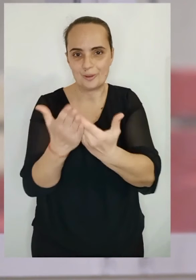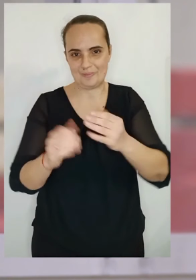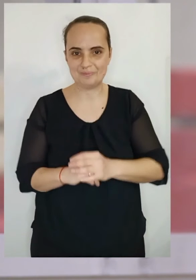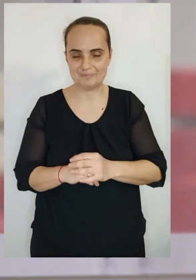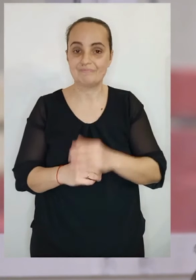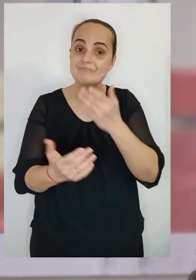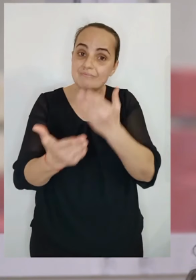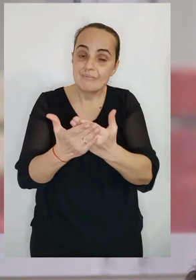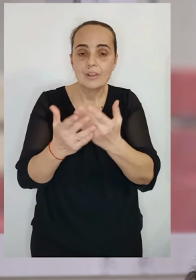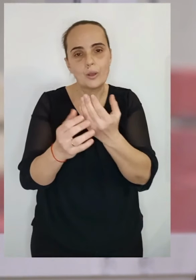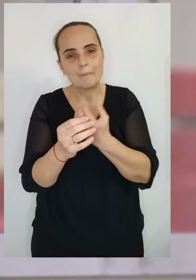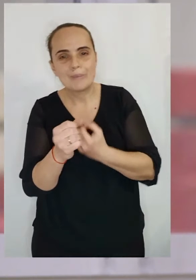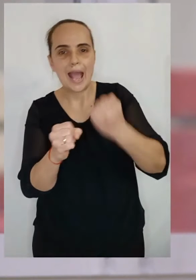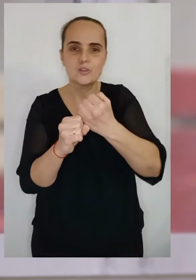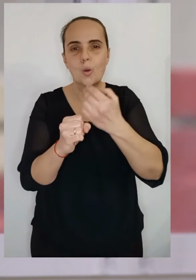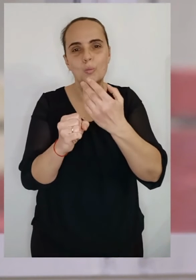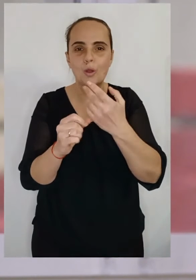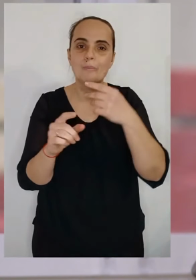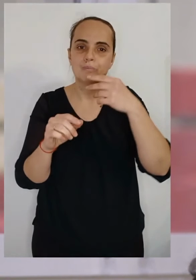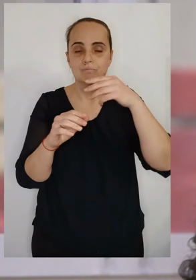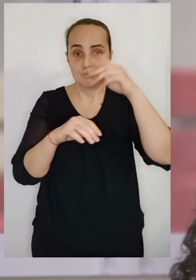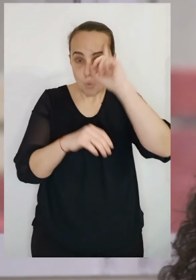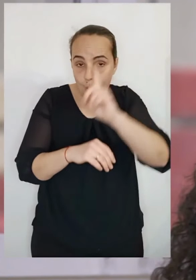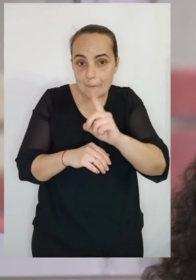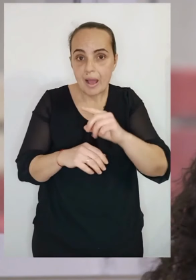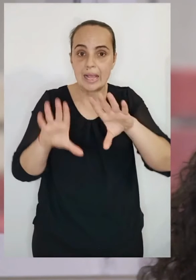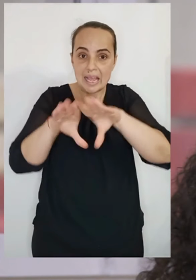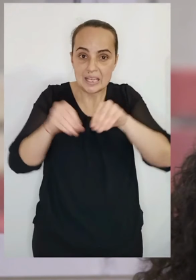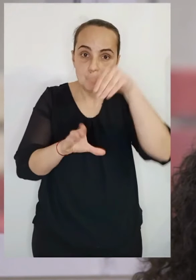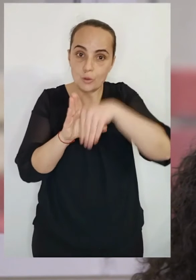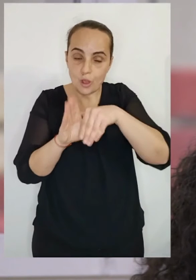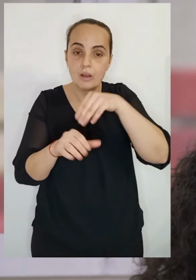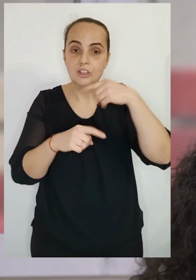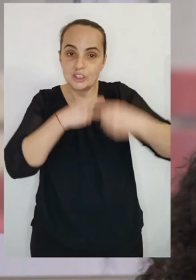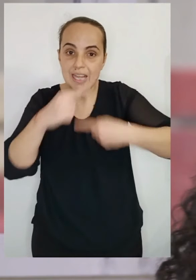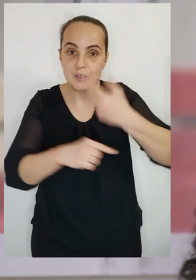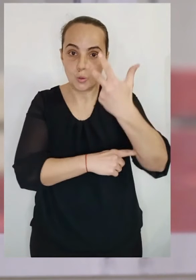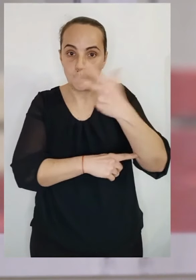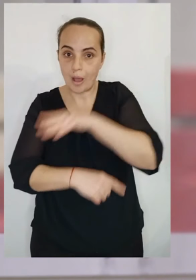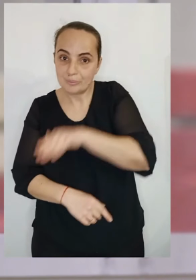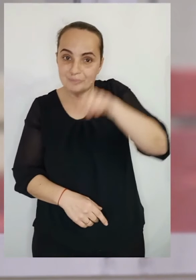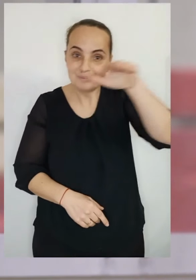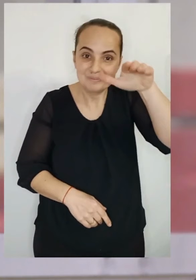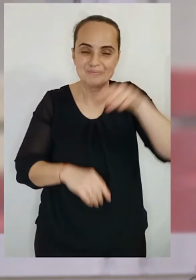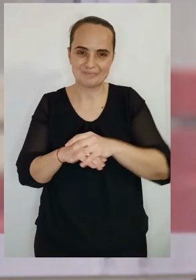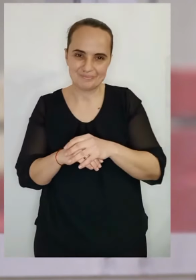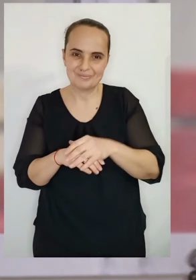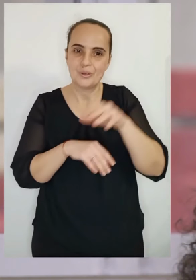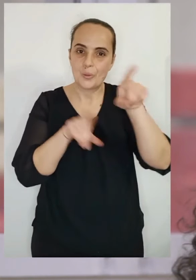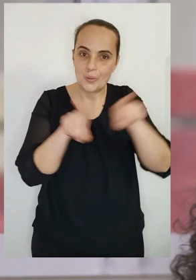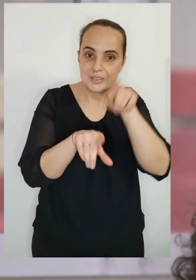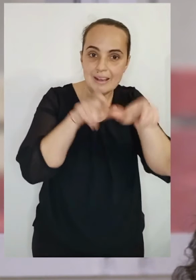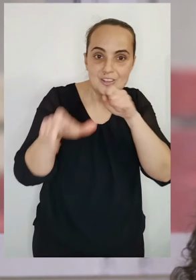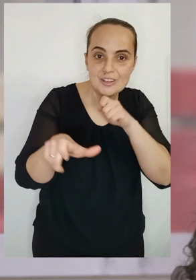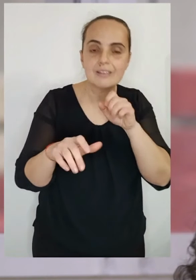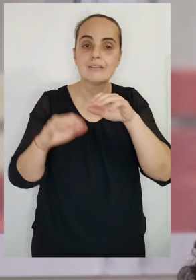avec, c'est en pleine création, mais admettons trois générations dans la même équipe pour pouvoir pratiquer une activité sportive et découvrir sur la plaine des sports,